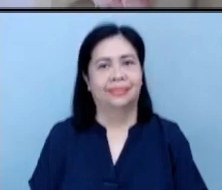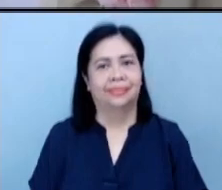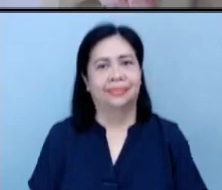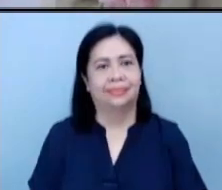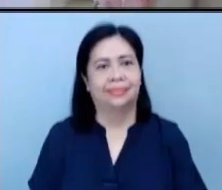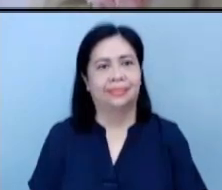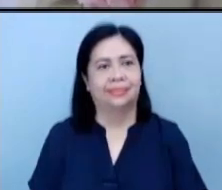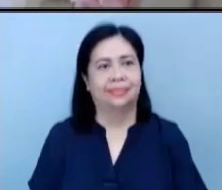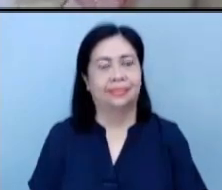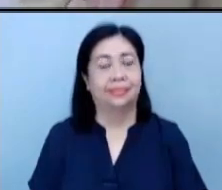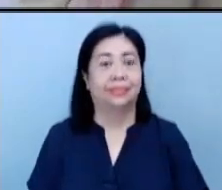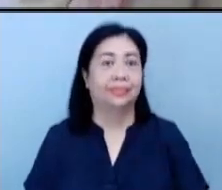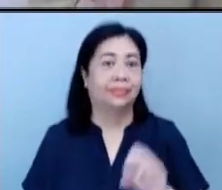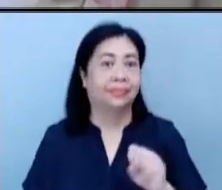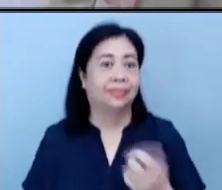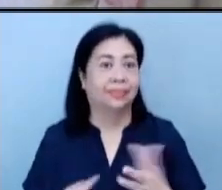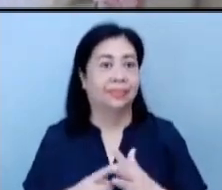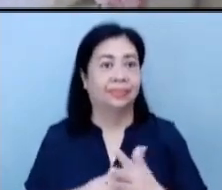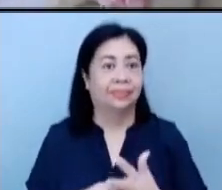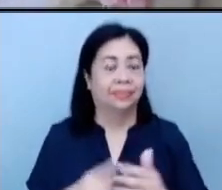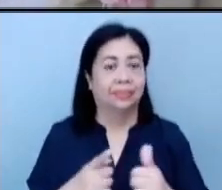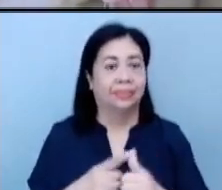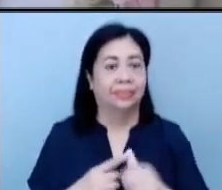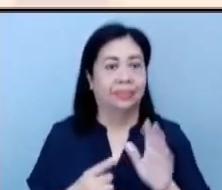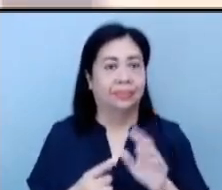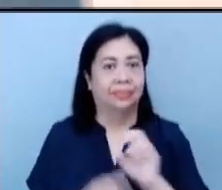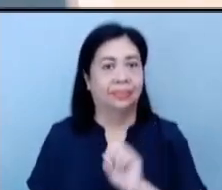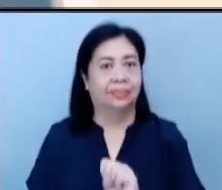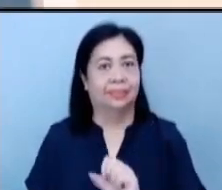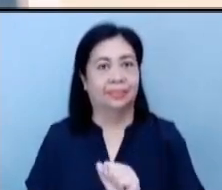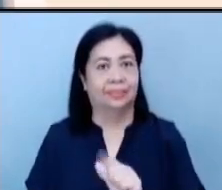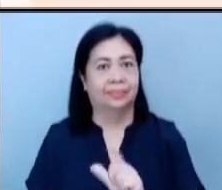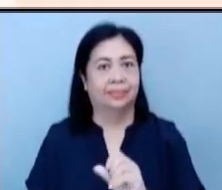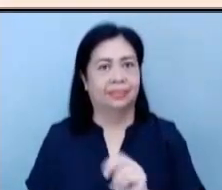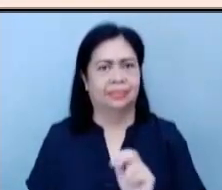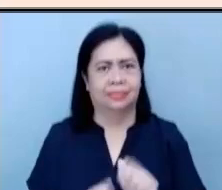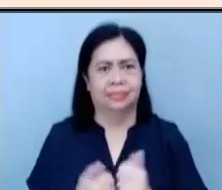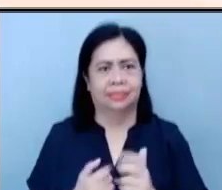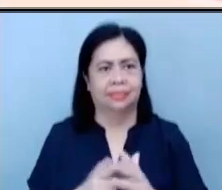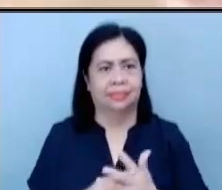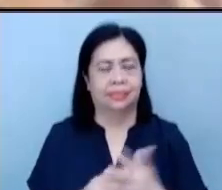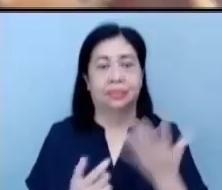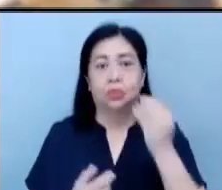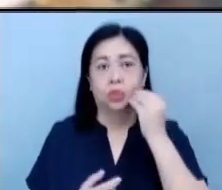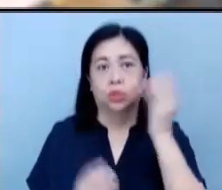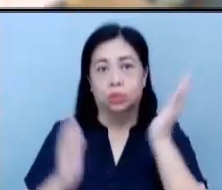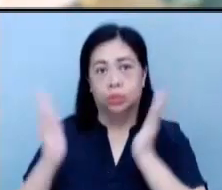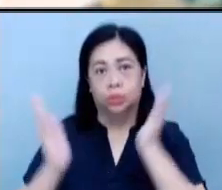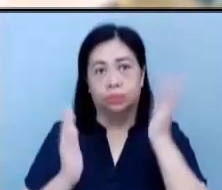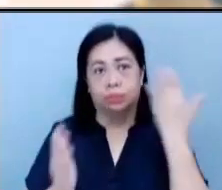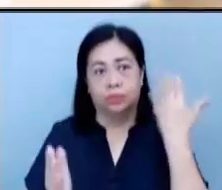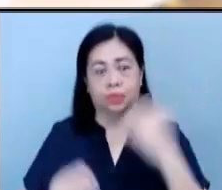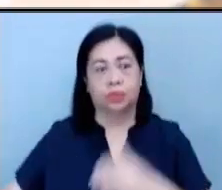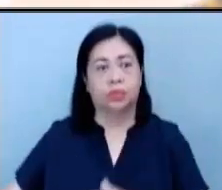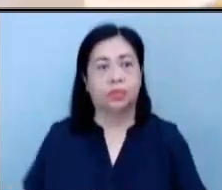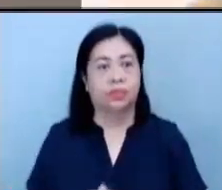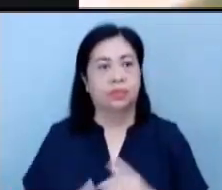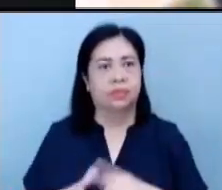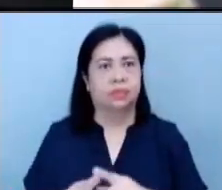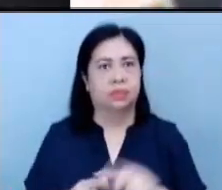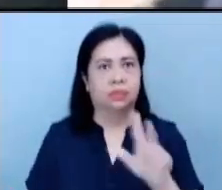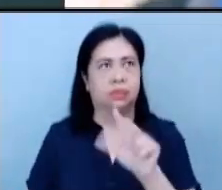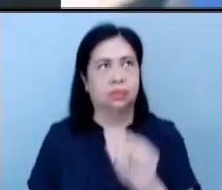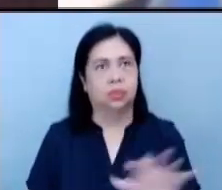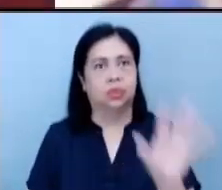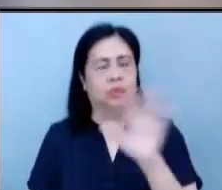So Basha, let's start off first with your salon. How did you start? Nag-home service lang ako before and then naabot ako ng 3 a.m. So